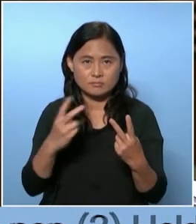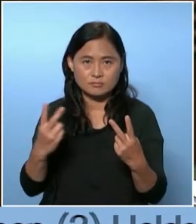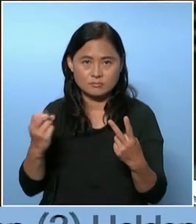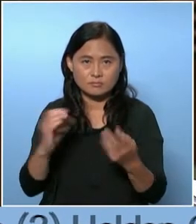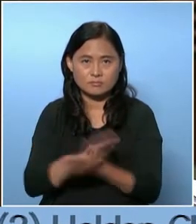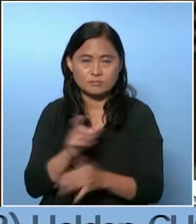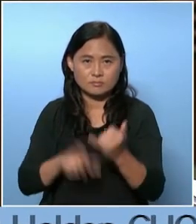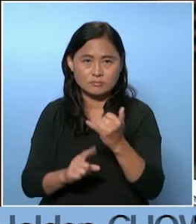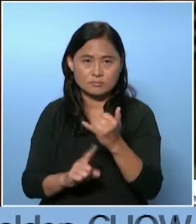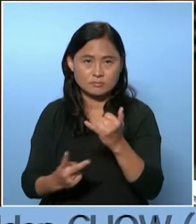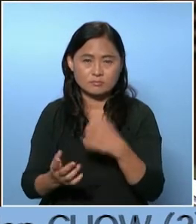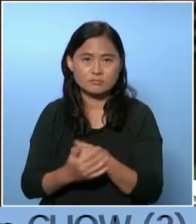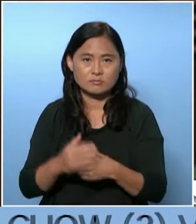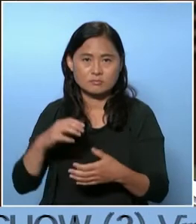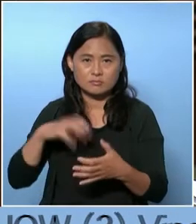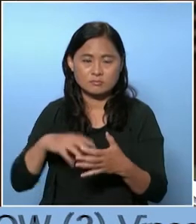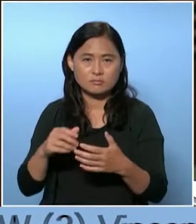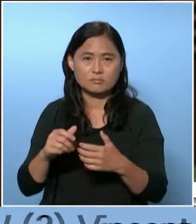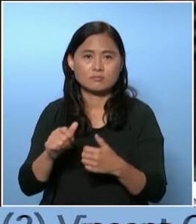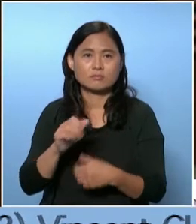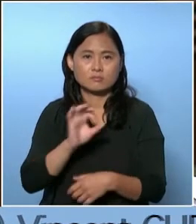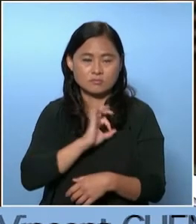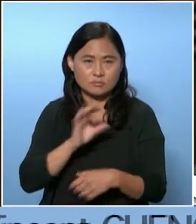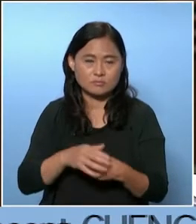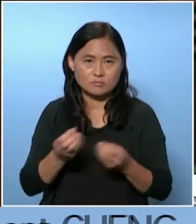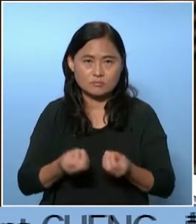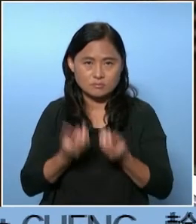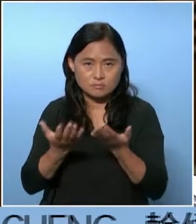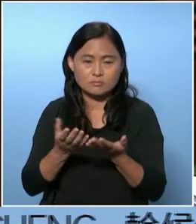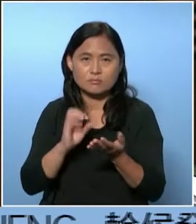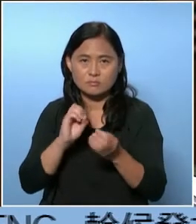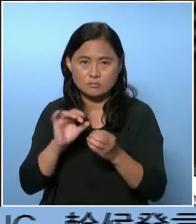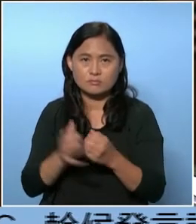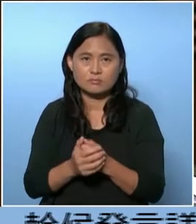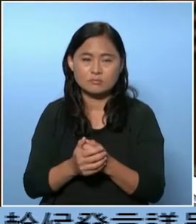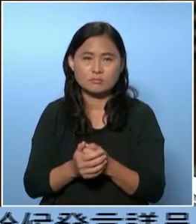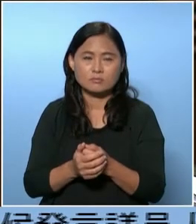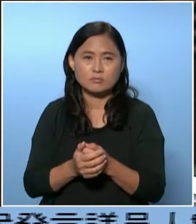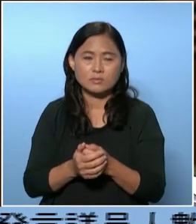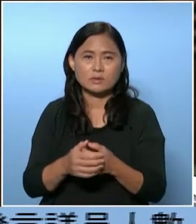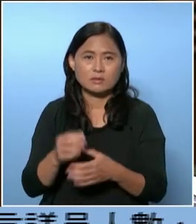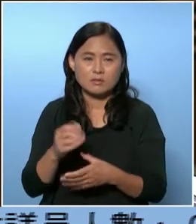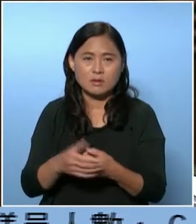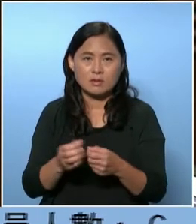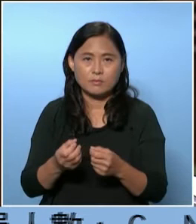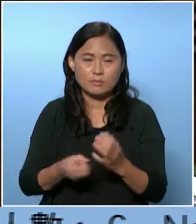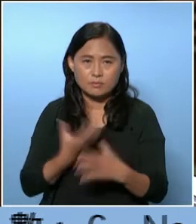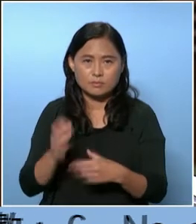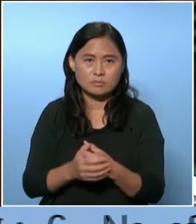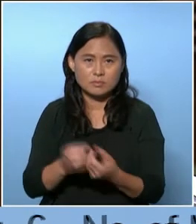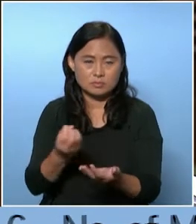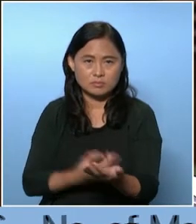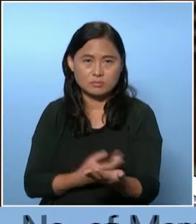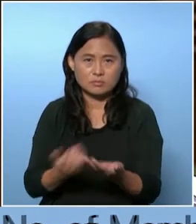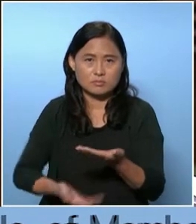月12日向內會提交首份報告，表示不反對在本會會議上恢復